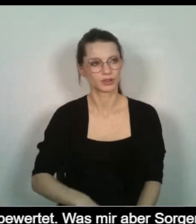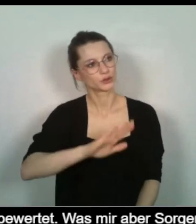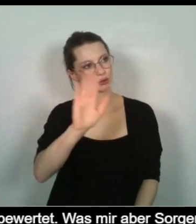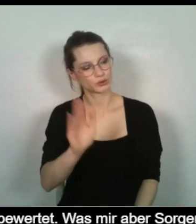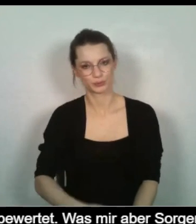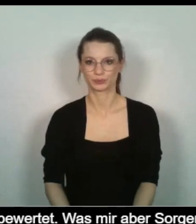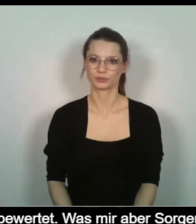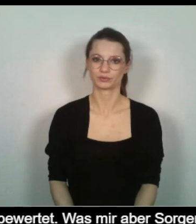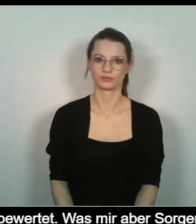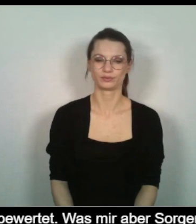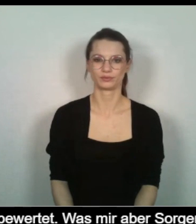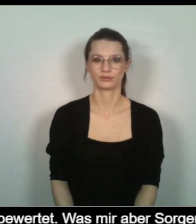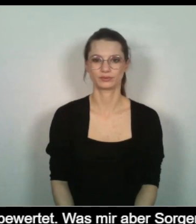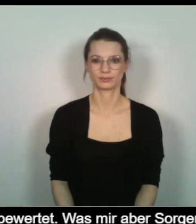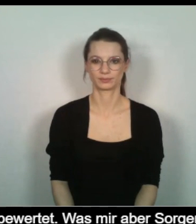Wunderschauen.